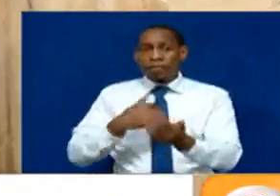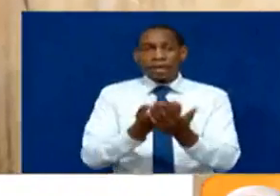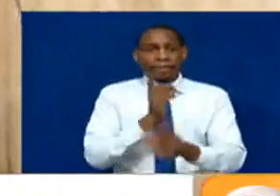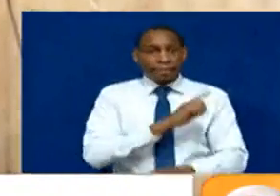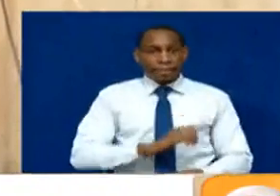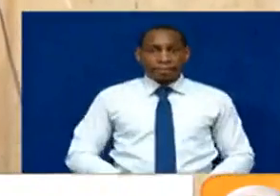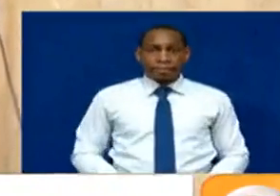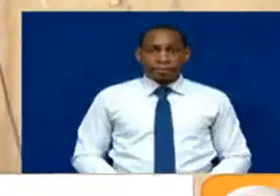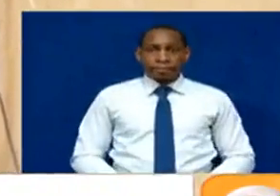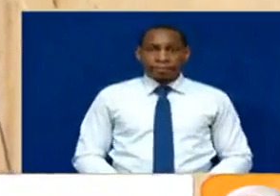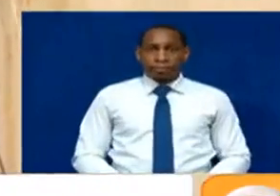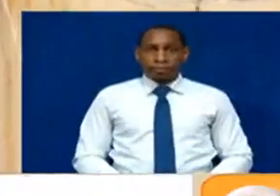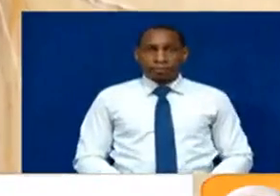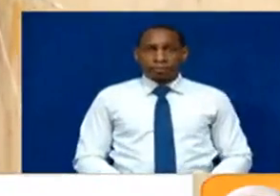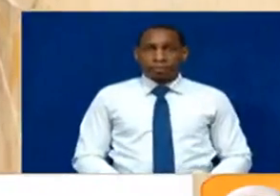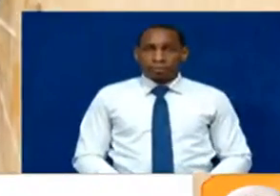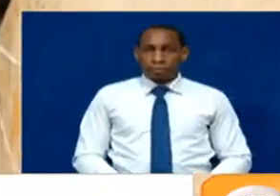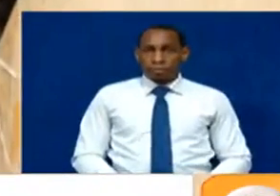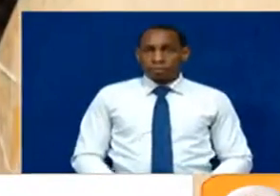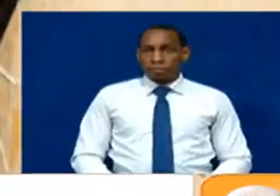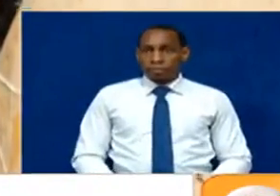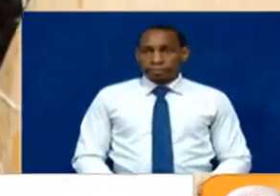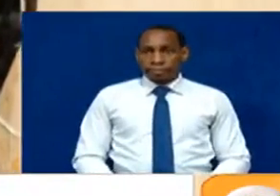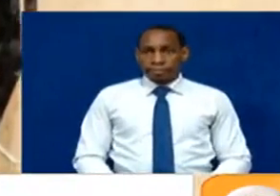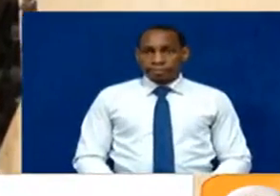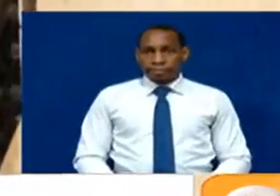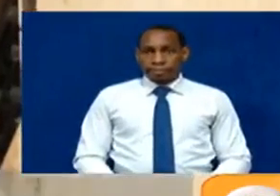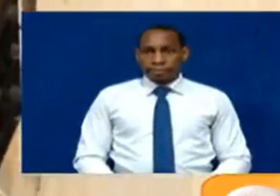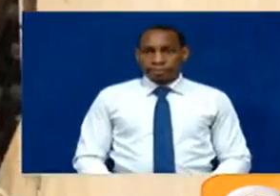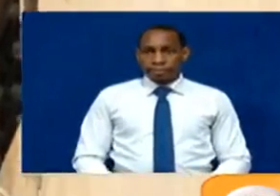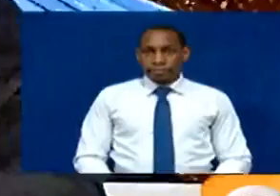Francis Mtalaki, Ringa, Yes Citizen.